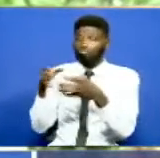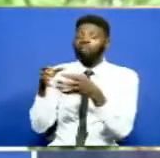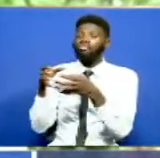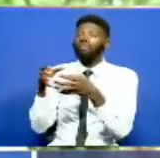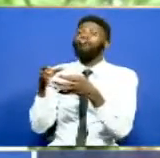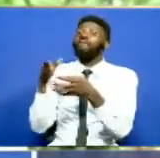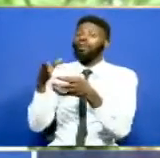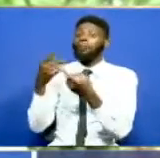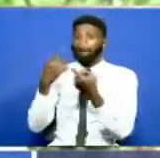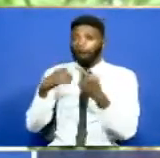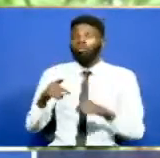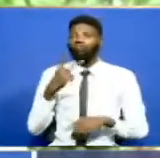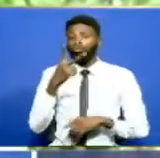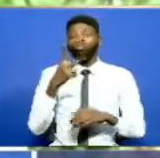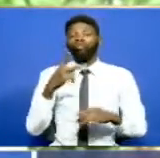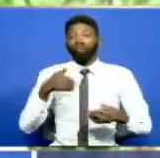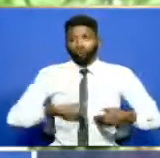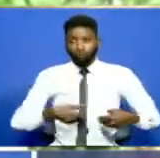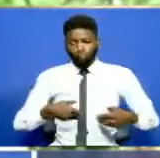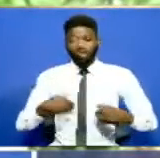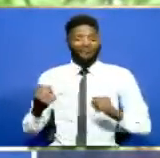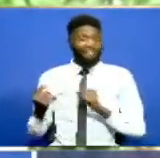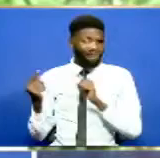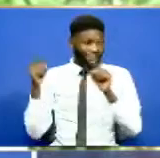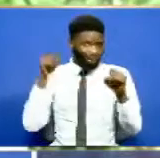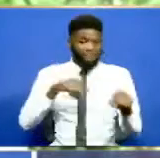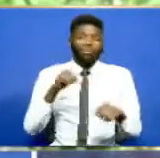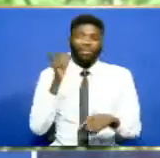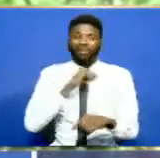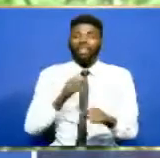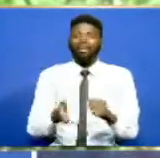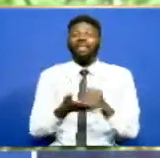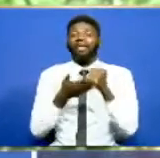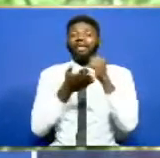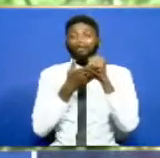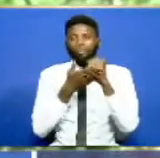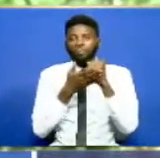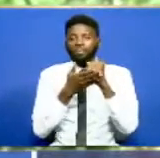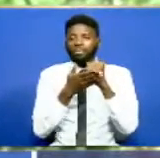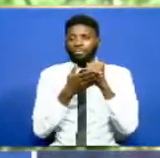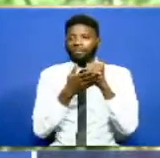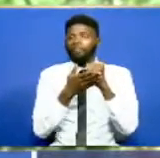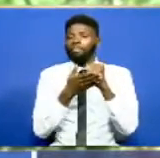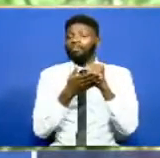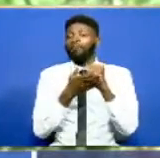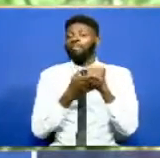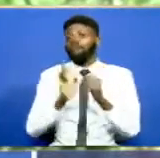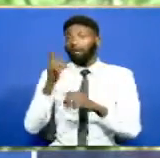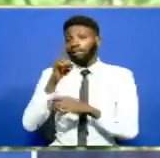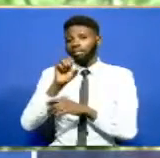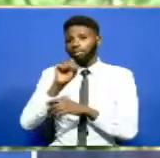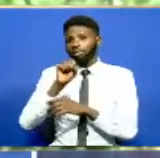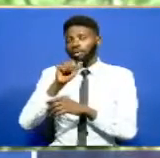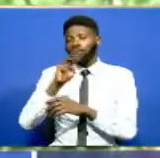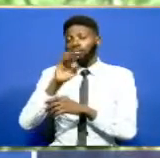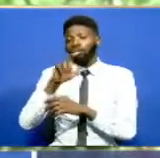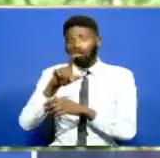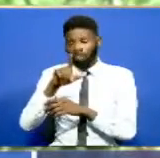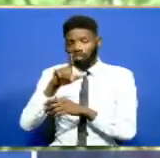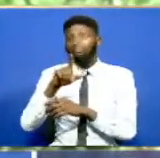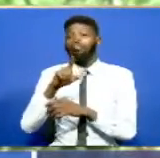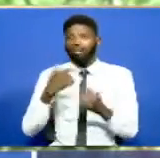muto. Hata ndio walisaidia kutoa hiyo miili mbili, walitoa Samuel Okondo akiwa hai 12